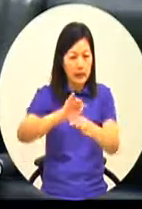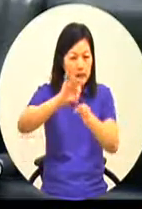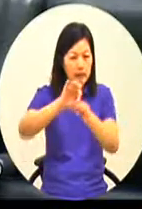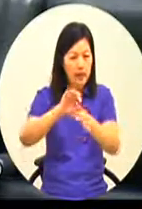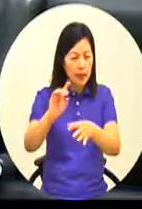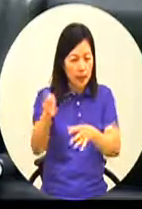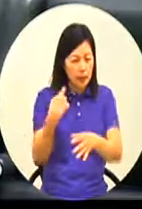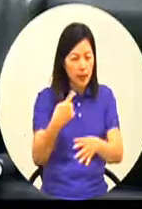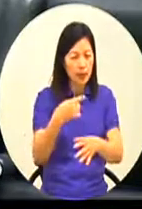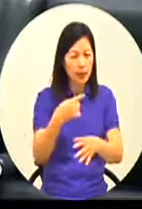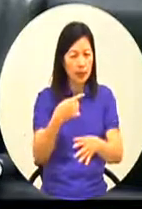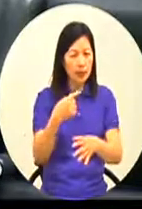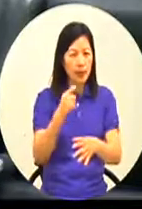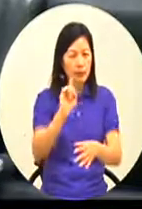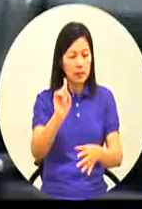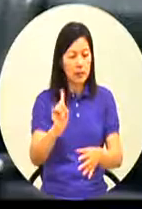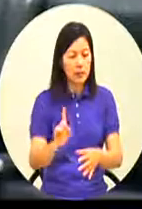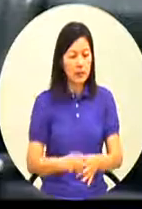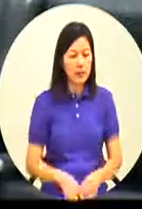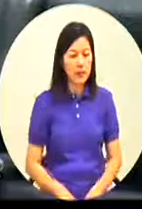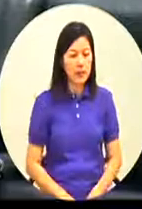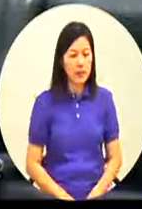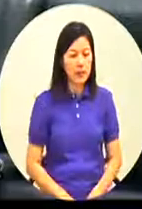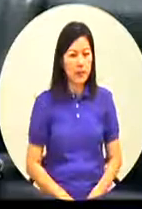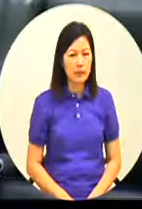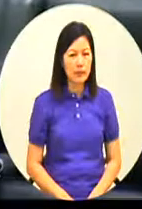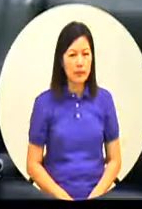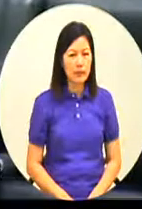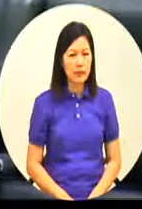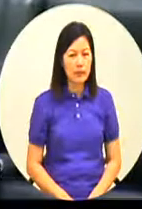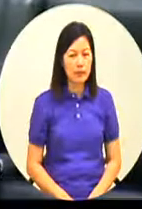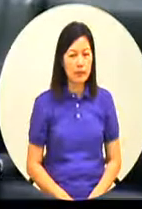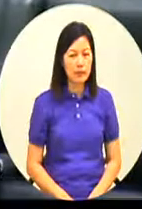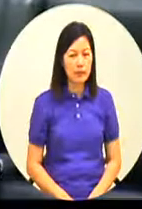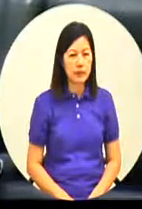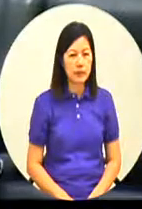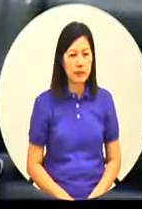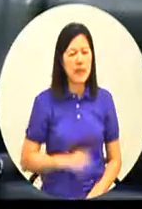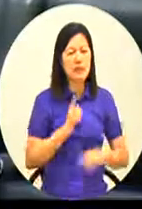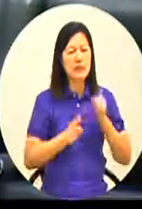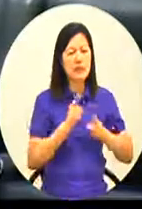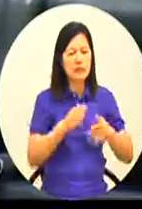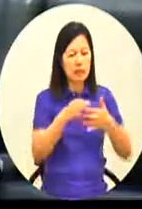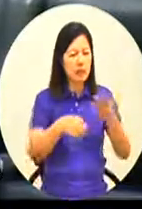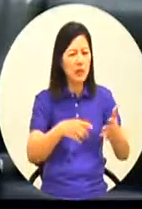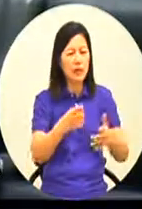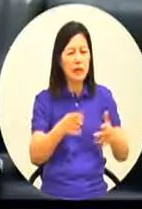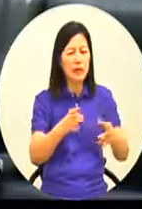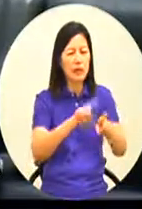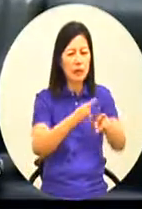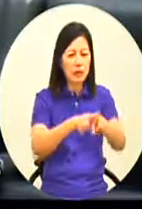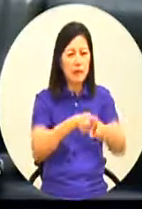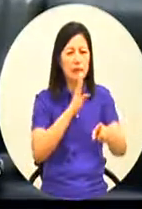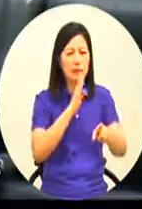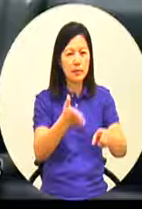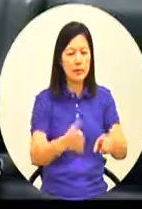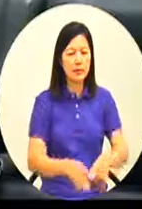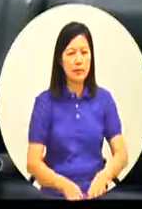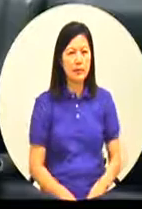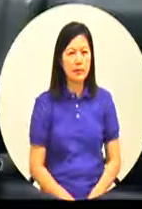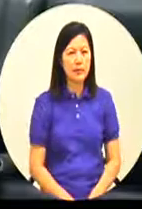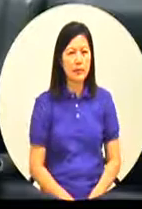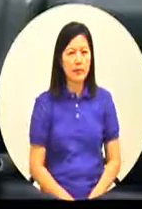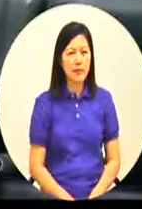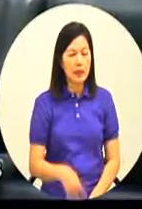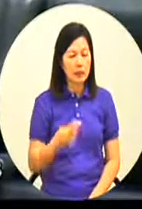道我们都是这样没有任何根据的调涨吗？那第二个部分我想了解一下我